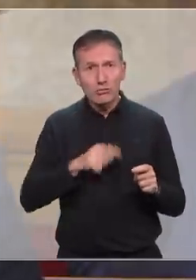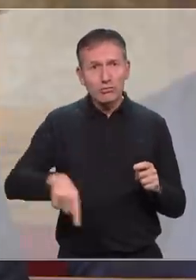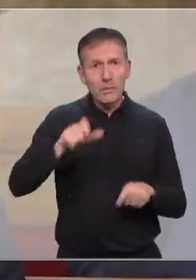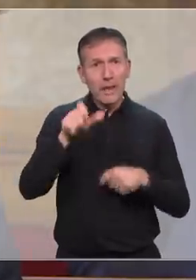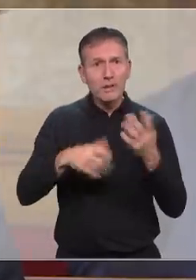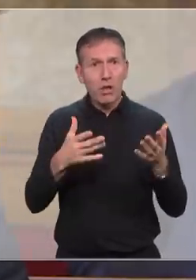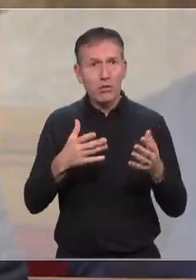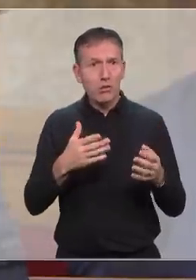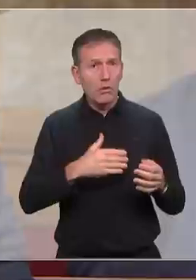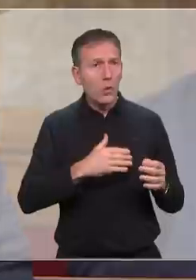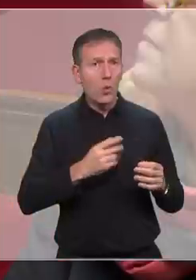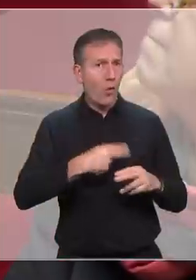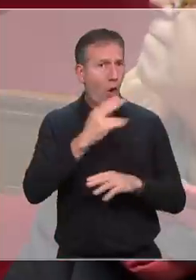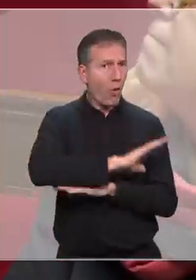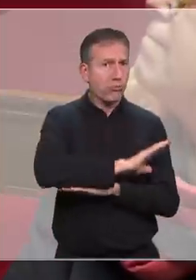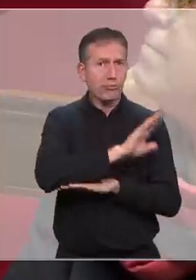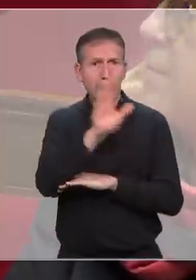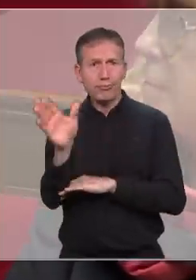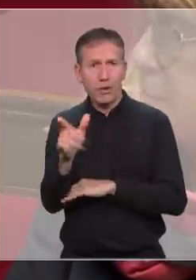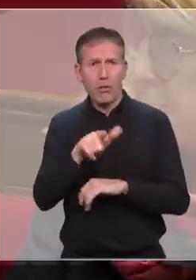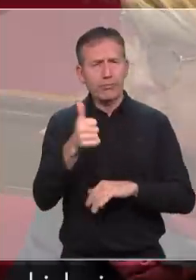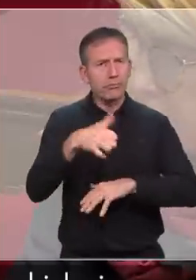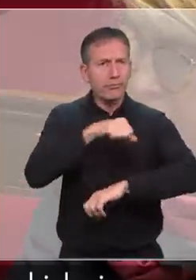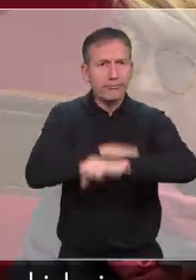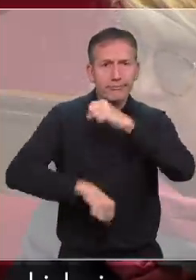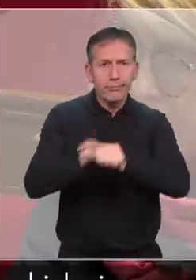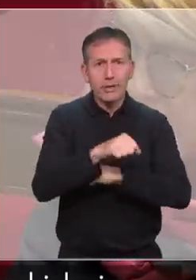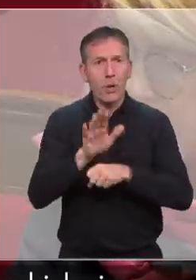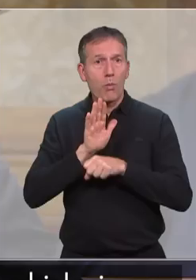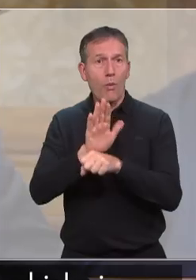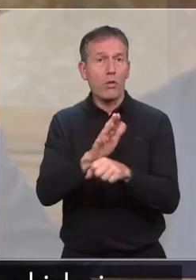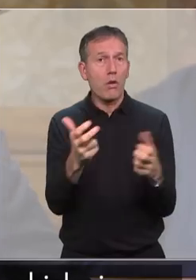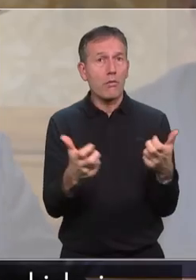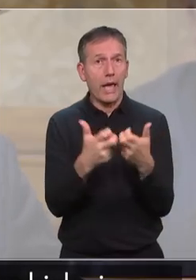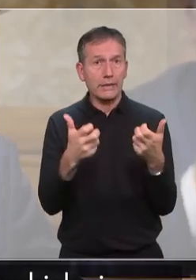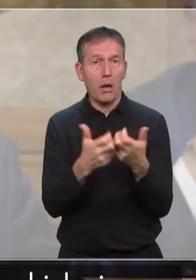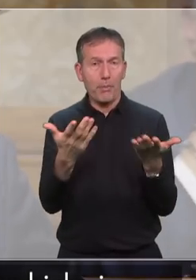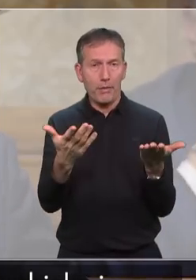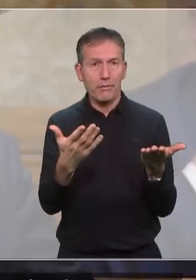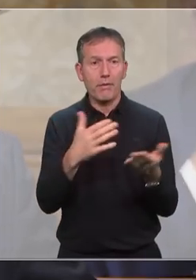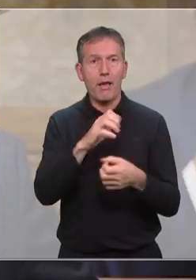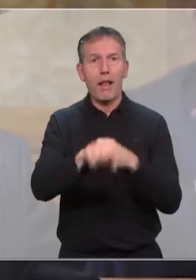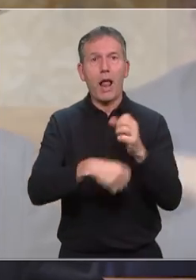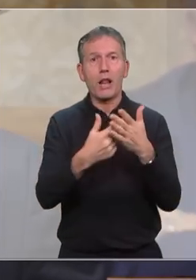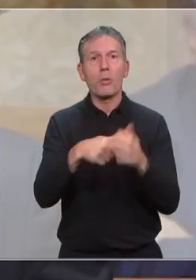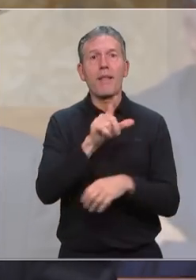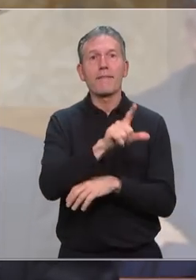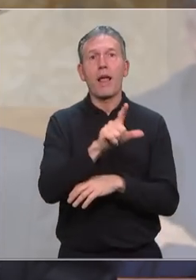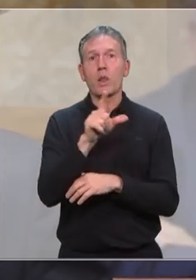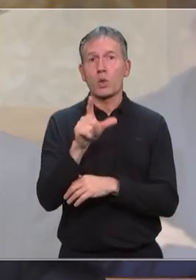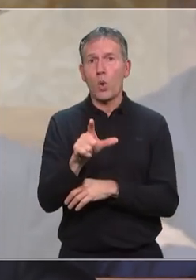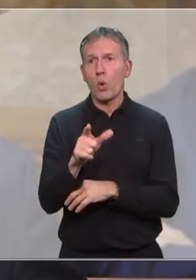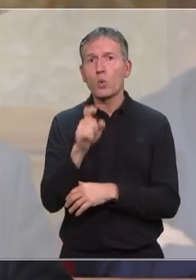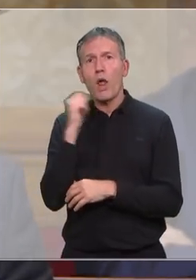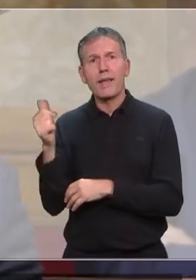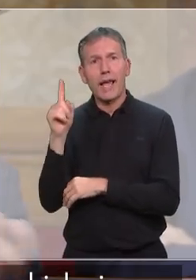Wignery jusqu'à Dampierre-sur-Helpe, la Sambre Avesnois est mobilisée et a montré l'exemple. En 2022, cela a été dit dans une question précédente,